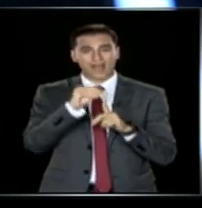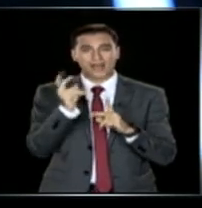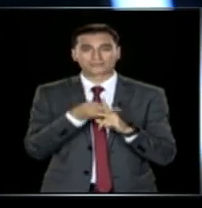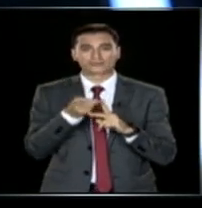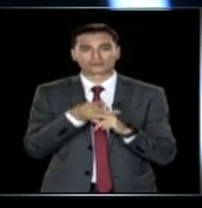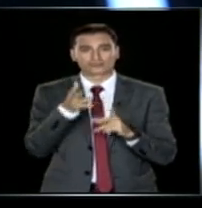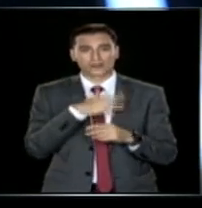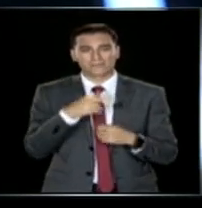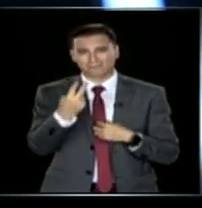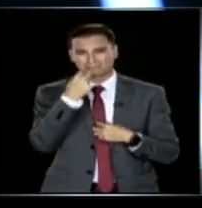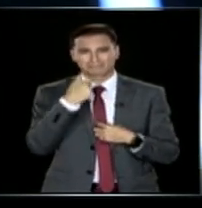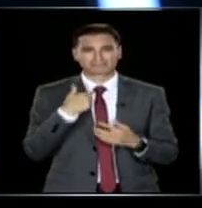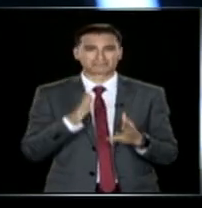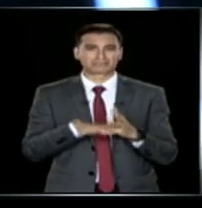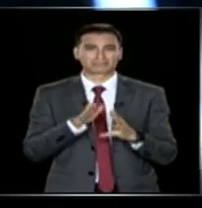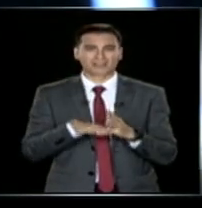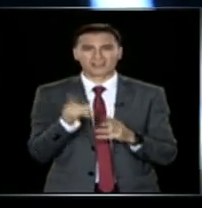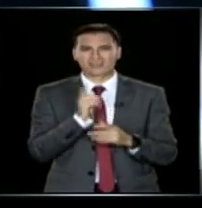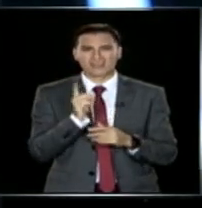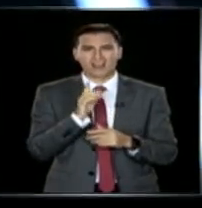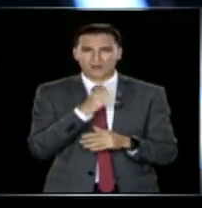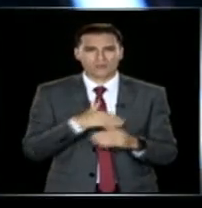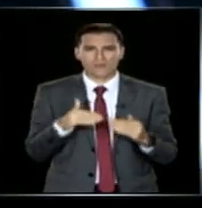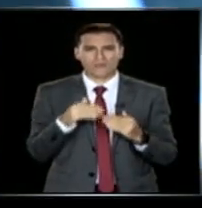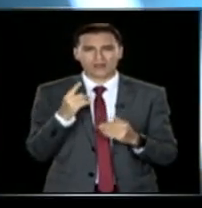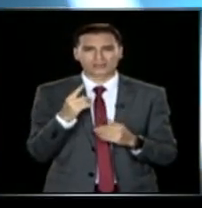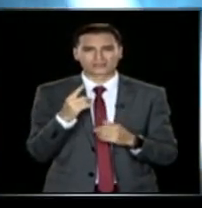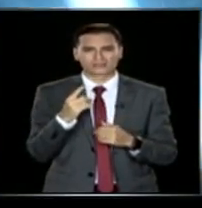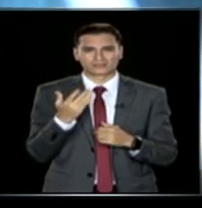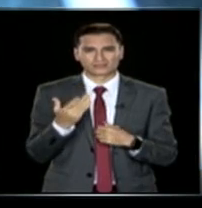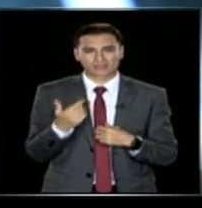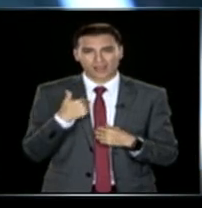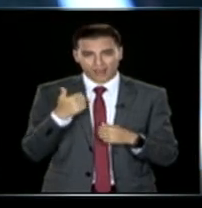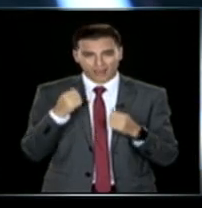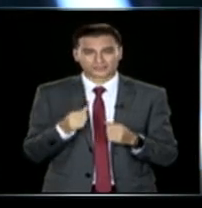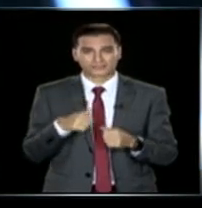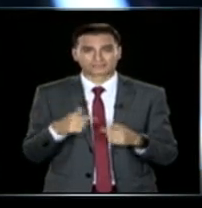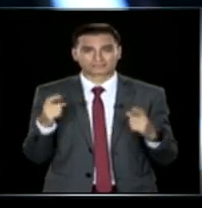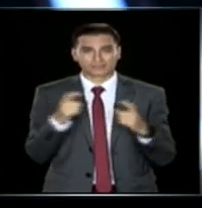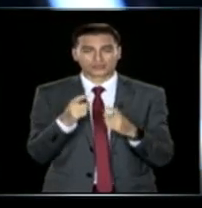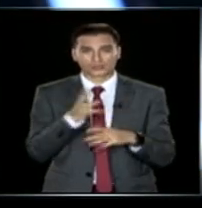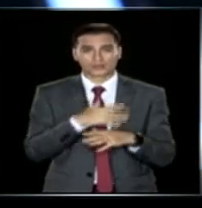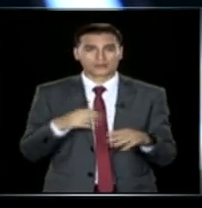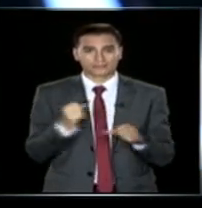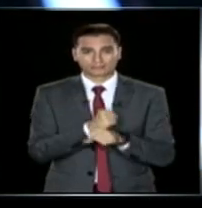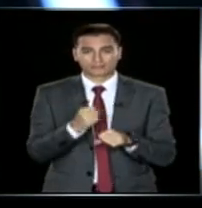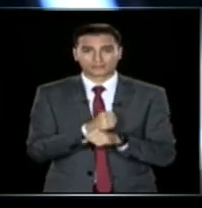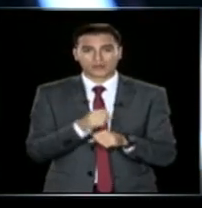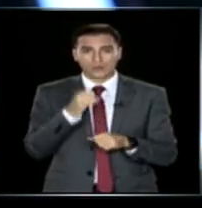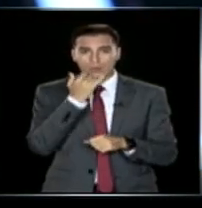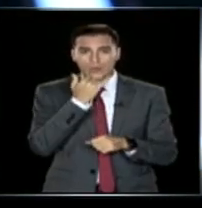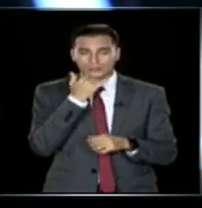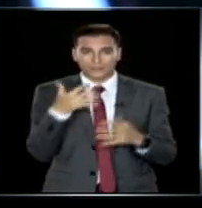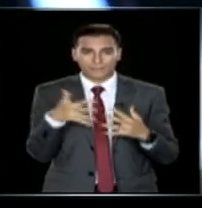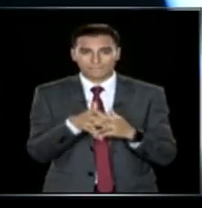لازم تعاملونا يعني بطريقة أقل من أي حد. انا استعدت لماتش النهارده عن طريق ان احنا على جروب الواتس نسقنا